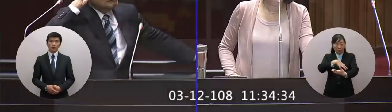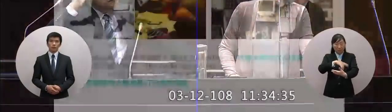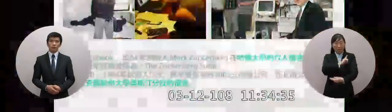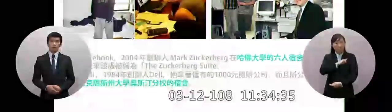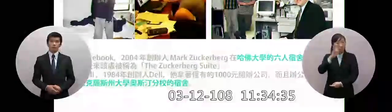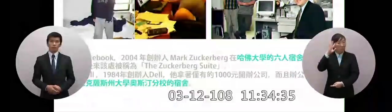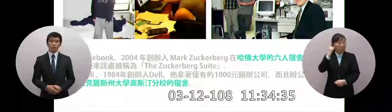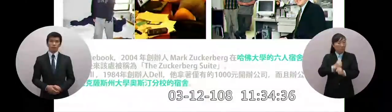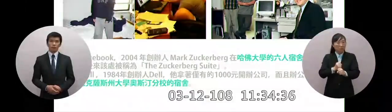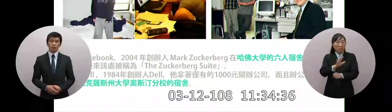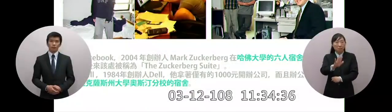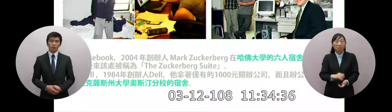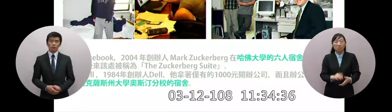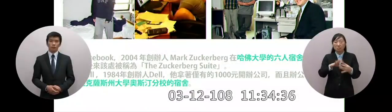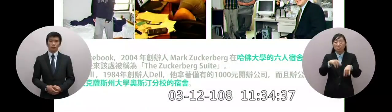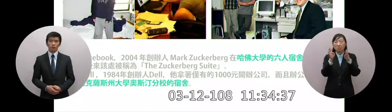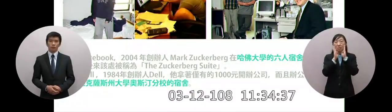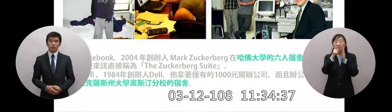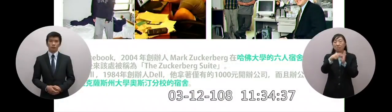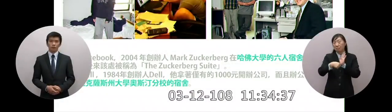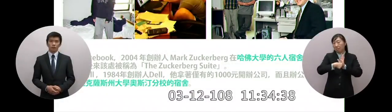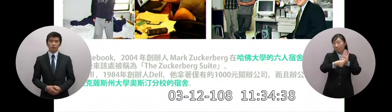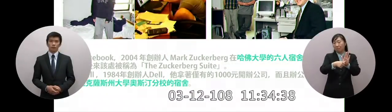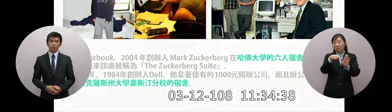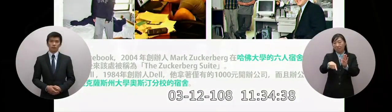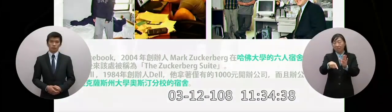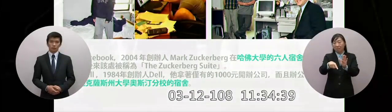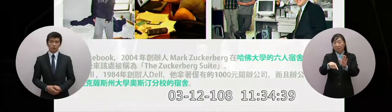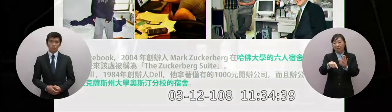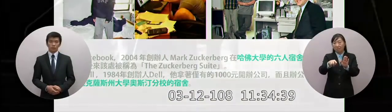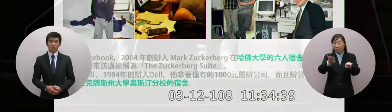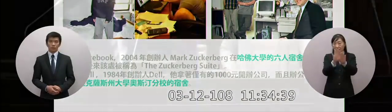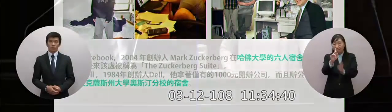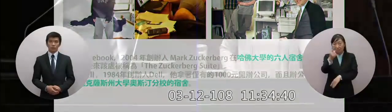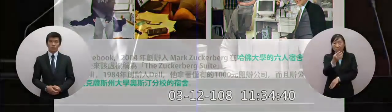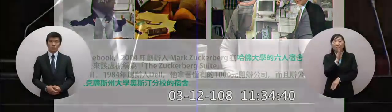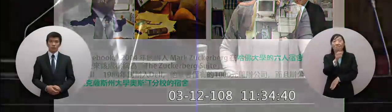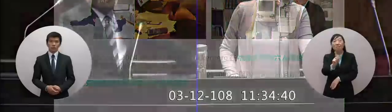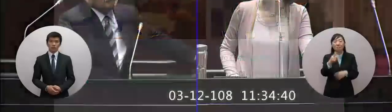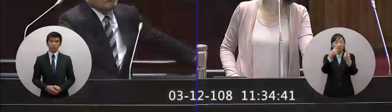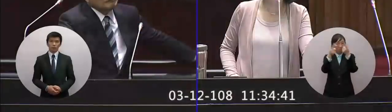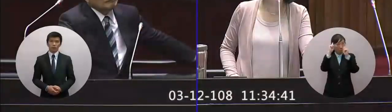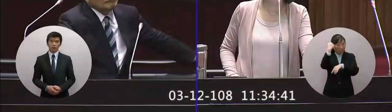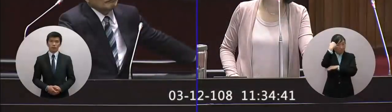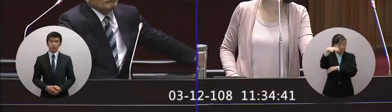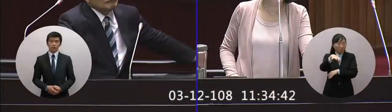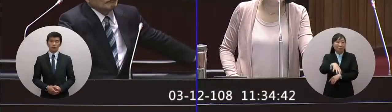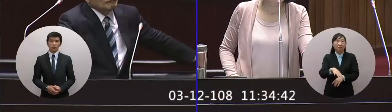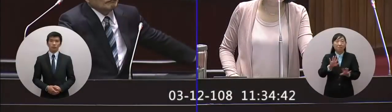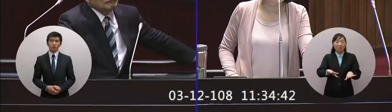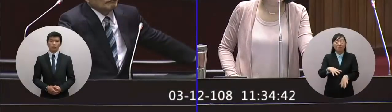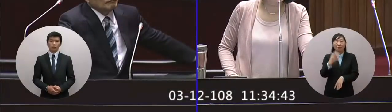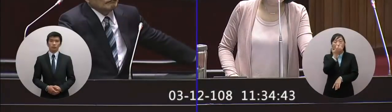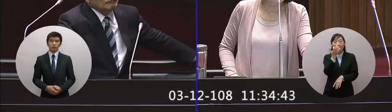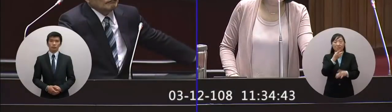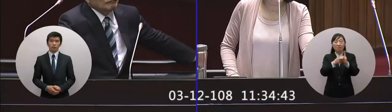了。所以脸书这样一个国际的知名企业的摇篮就在大学宿舍，甚至现在哈佛大学的